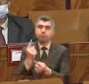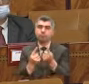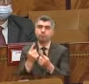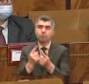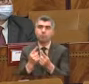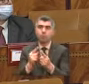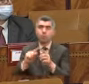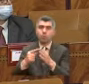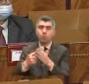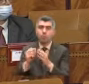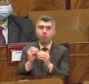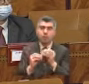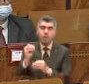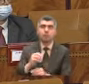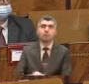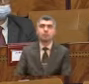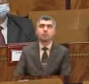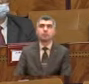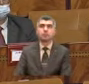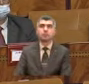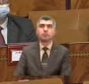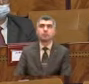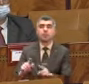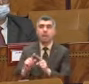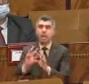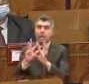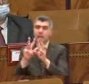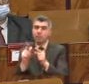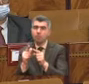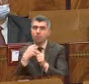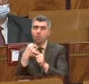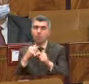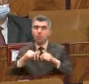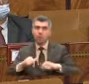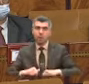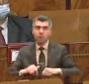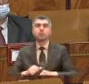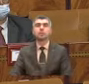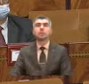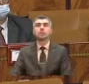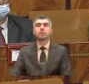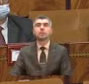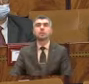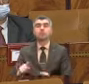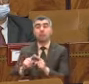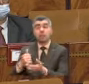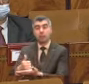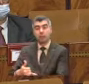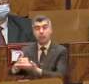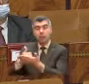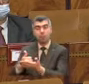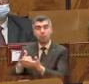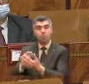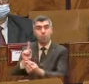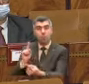ديالها قويه. وبالتالي السيد الوزير بعمليه حسابيه الى الى الى الى استعملنا هذاك الدعم الموجه